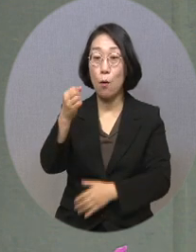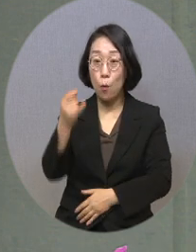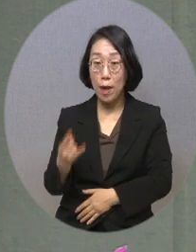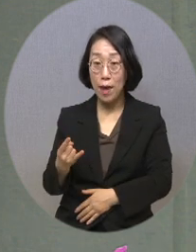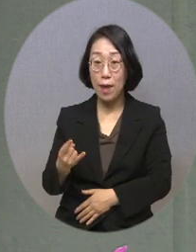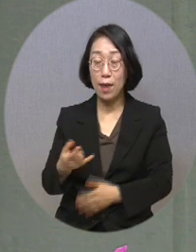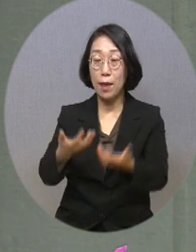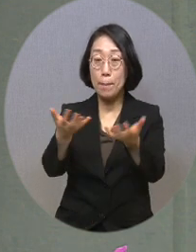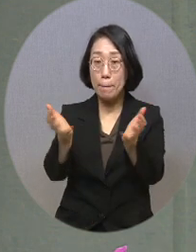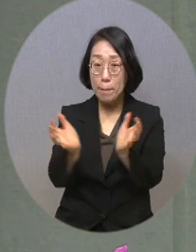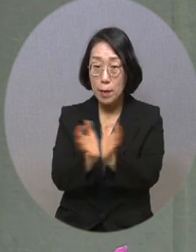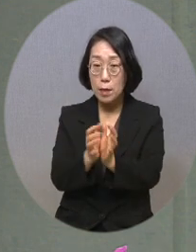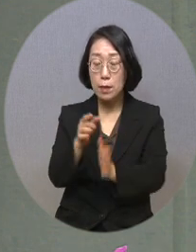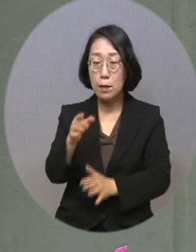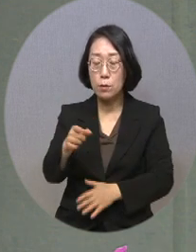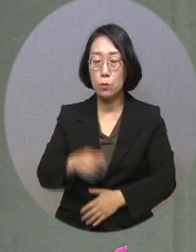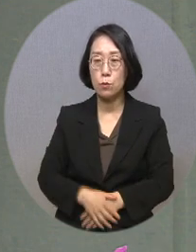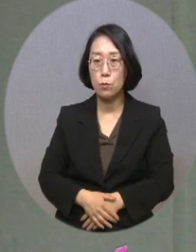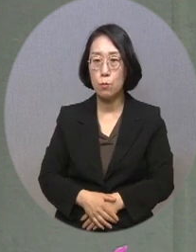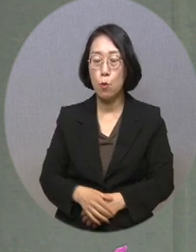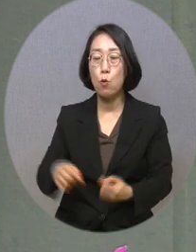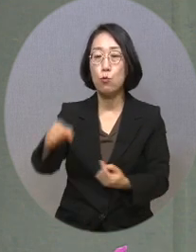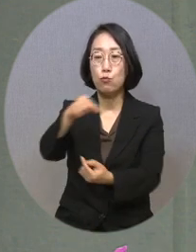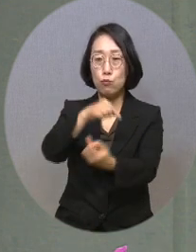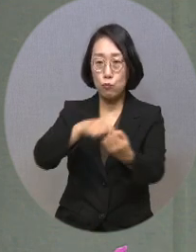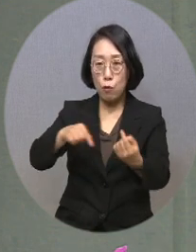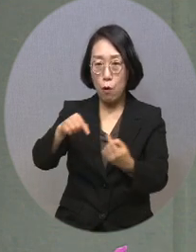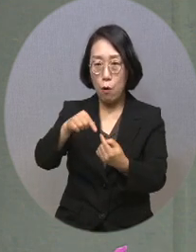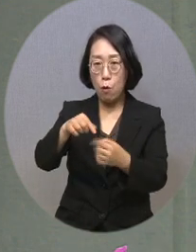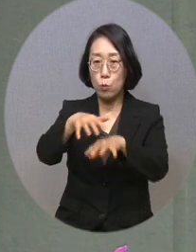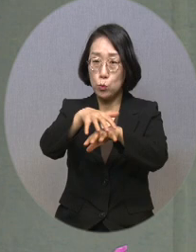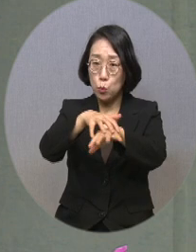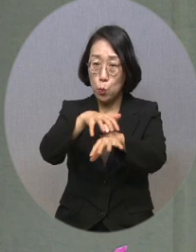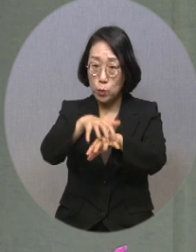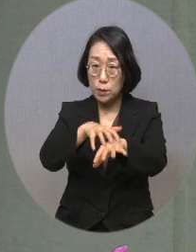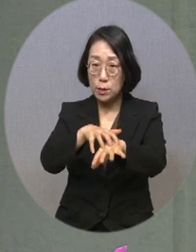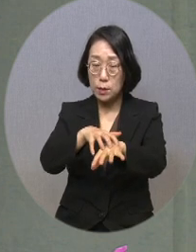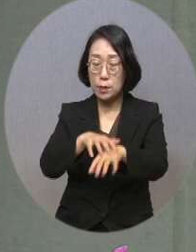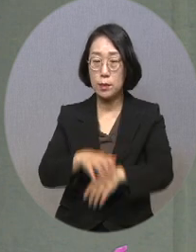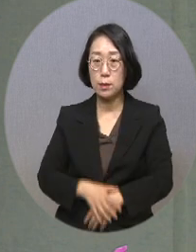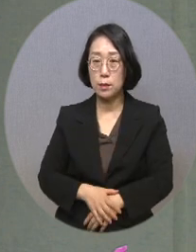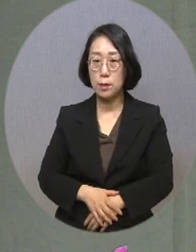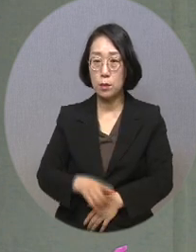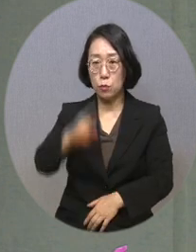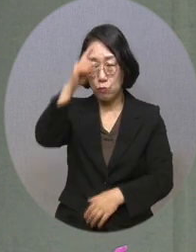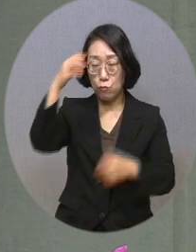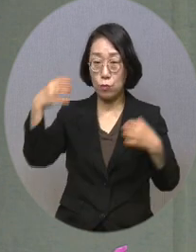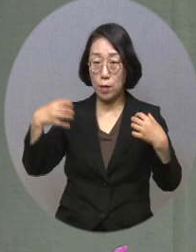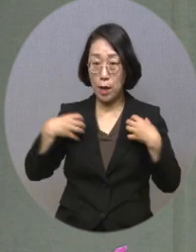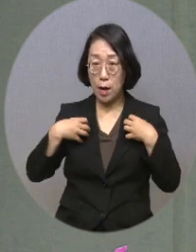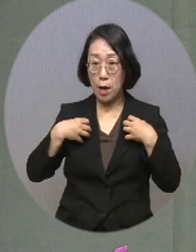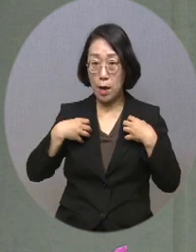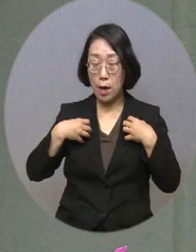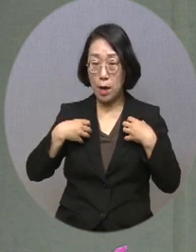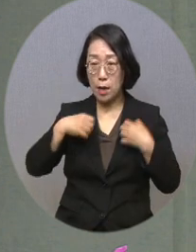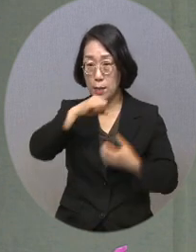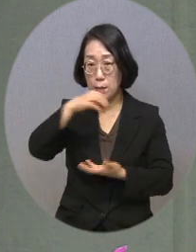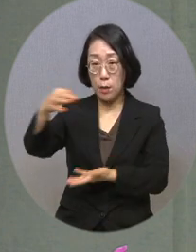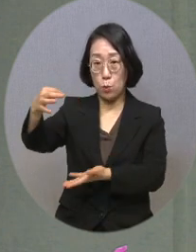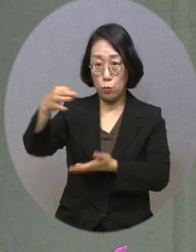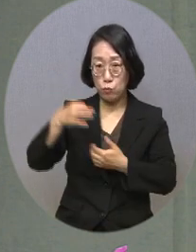세무사회에서는 어떤 그 운영 체계를 어디 국가 예산 지원을 받습니까?